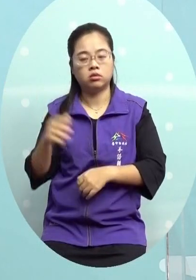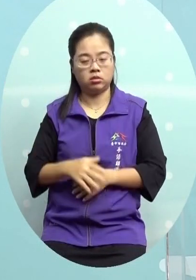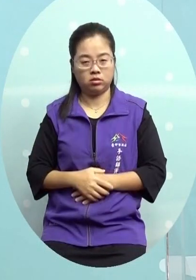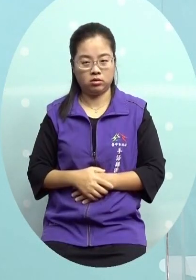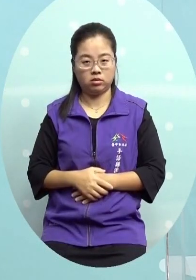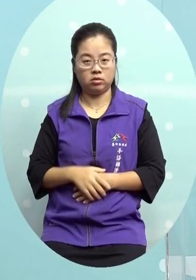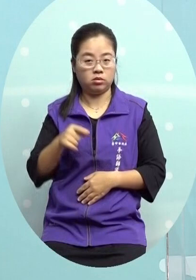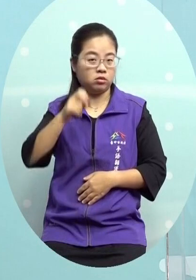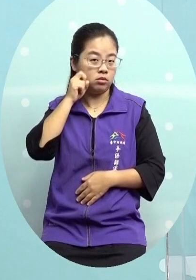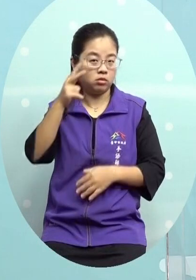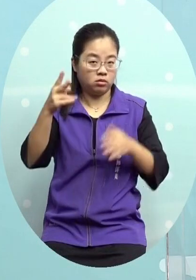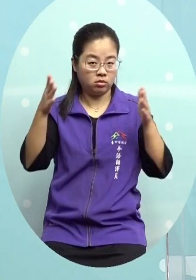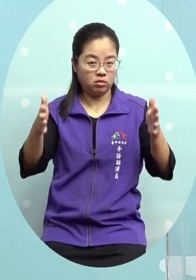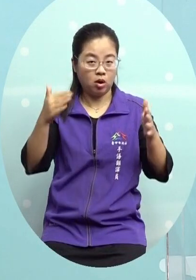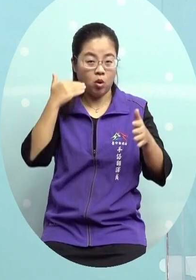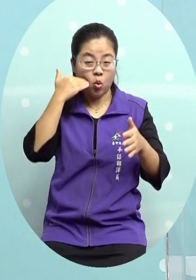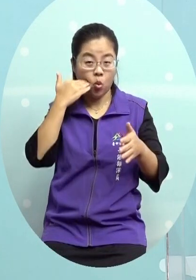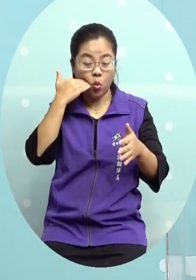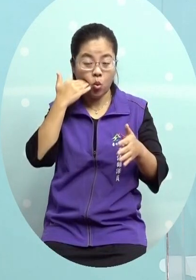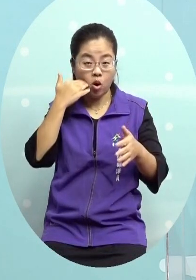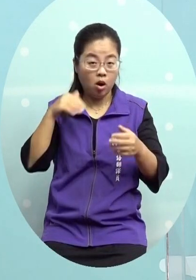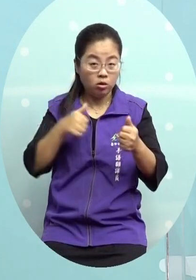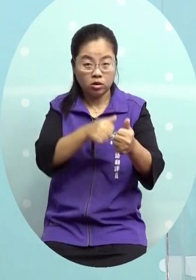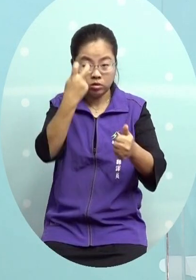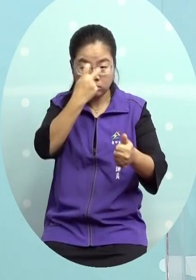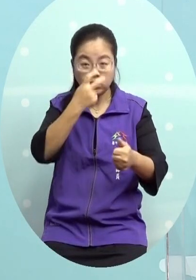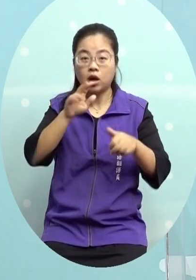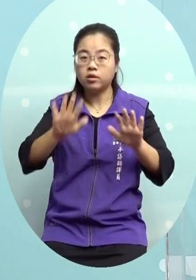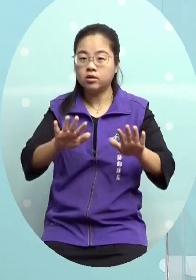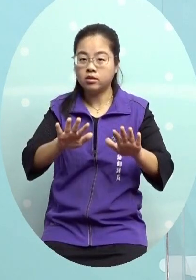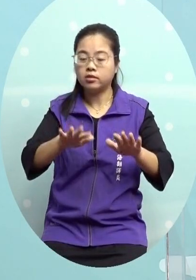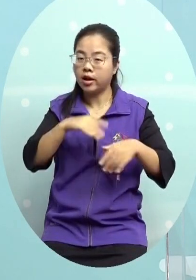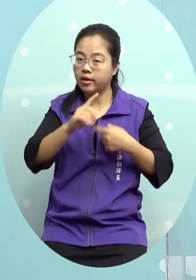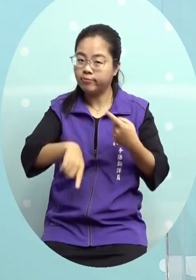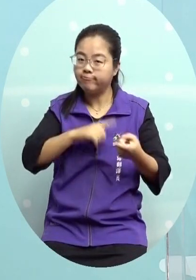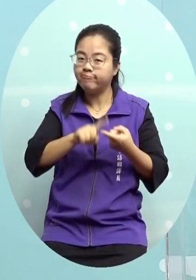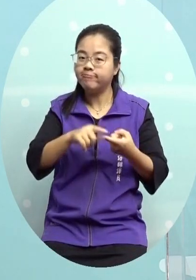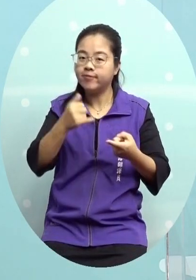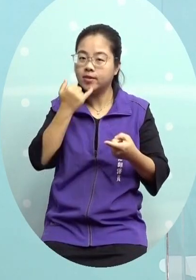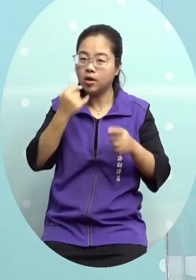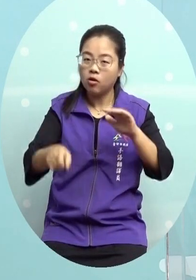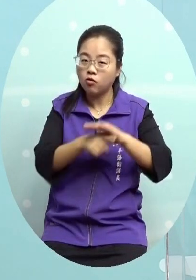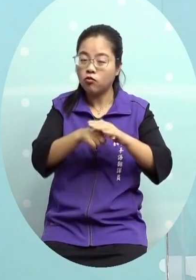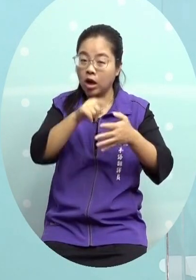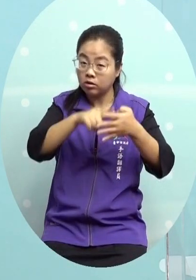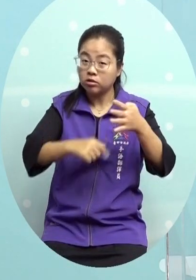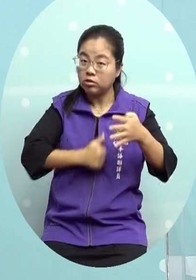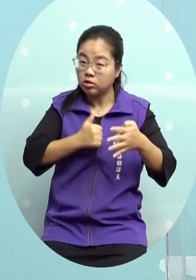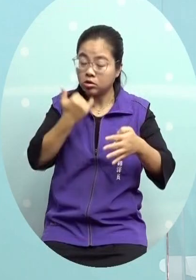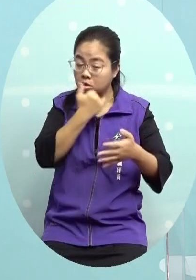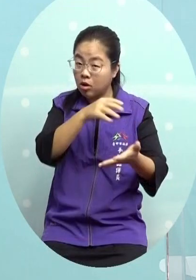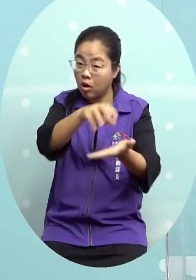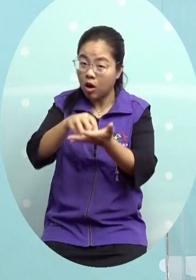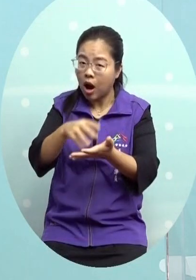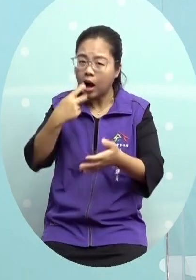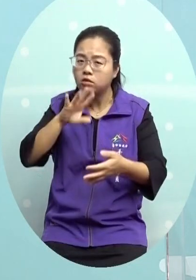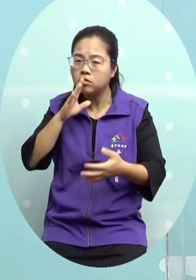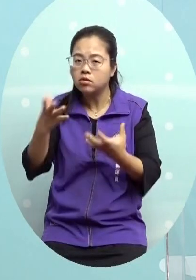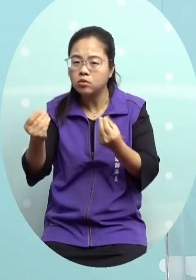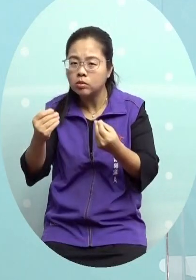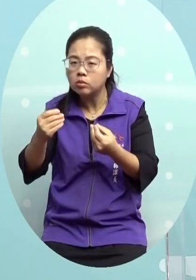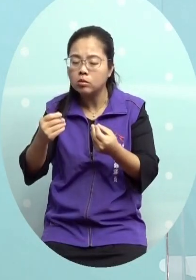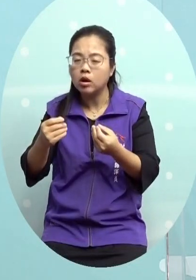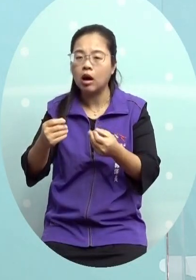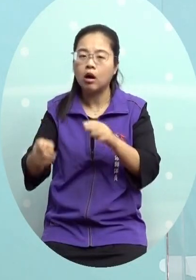选举剩下十天，这两个月的时间如果进行侦查，应该现在也有所谓的犯罪事实，或者是没有犯罪事